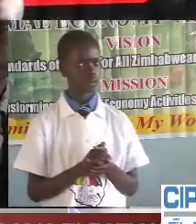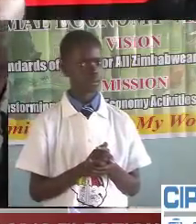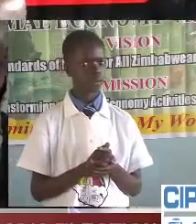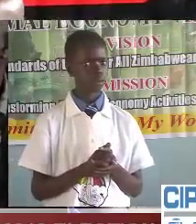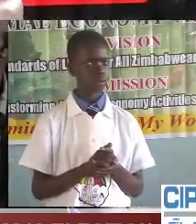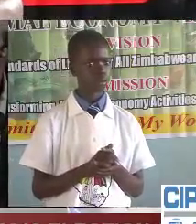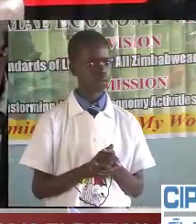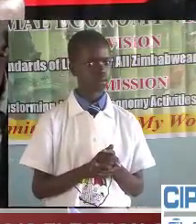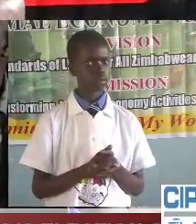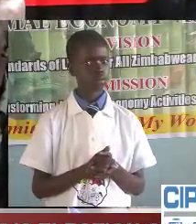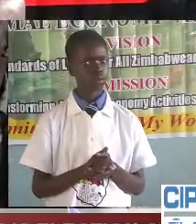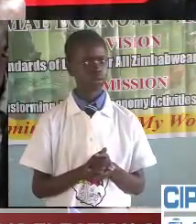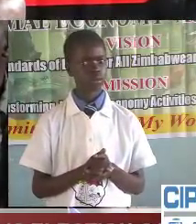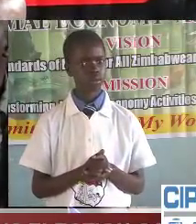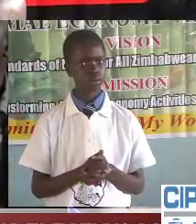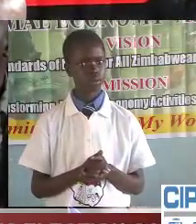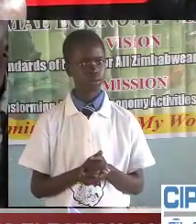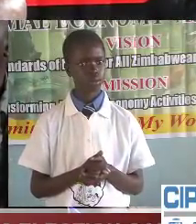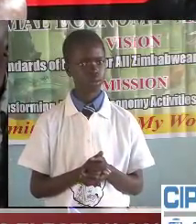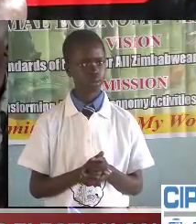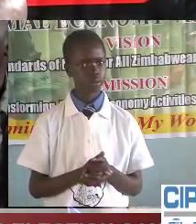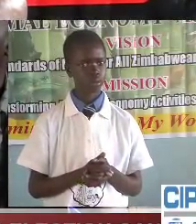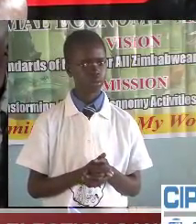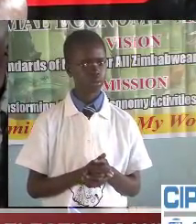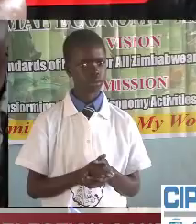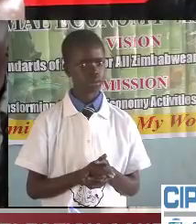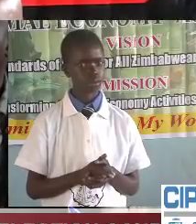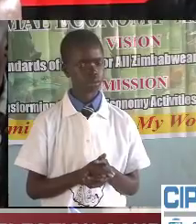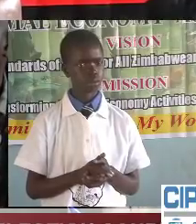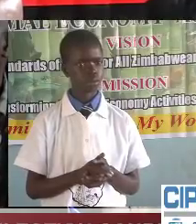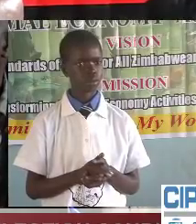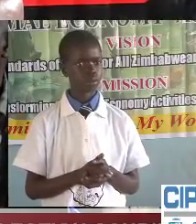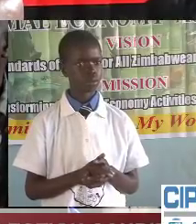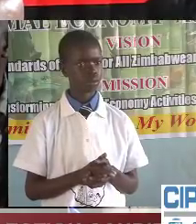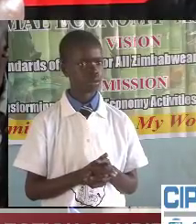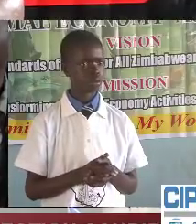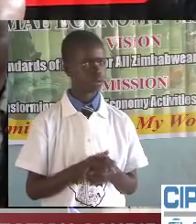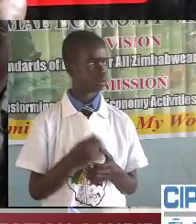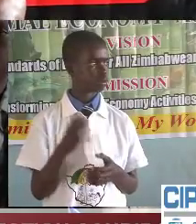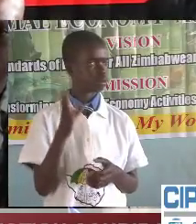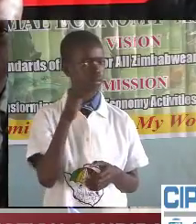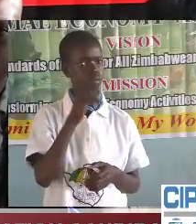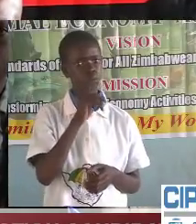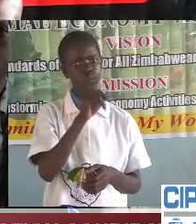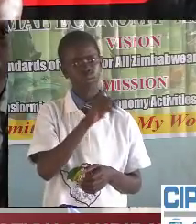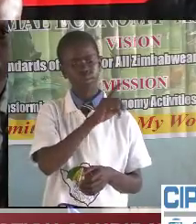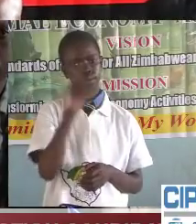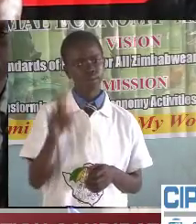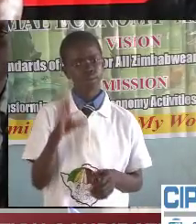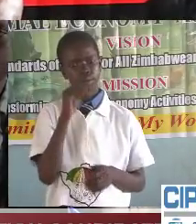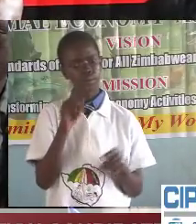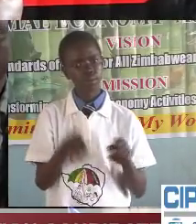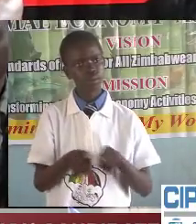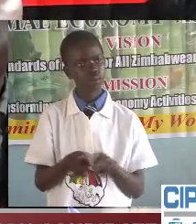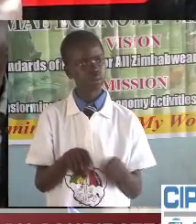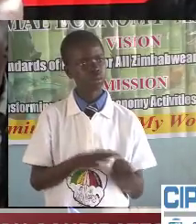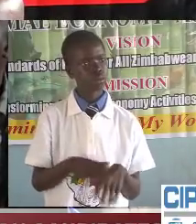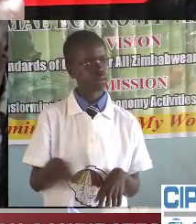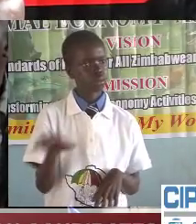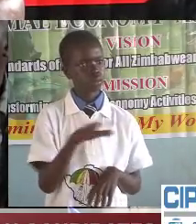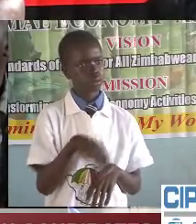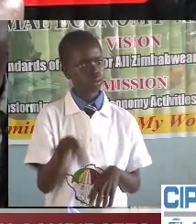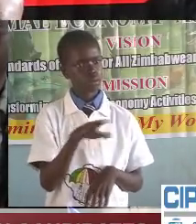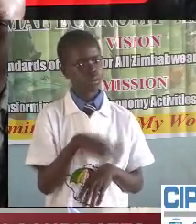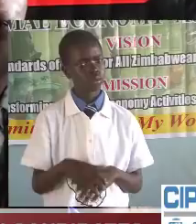Tinotenda. Ndanga ndati hangu mibvunzo miviri yekuti tibvunze vamutindi sezvo muri kuona kuti macandidates edu